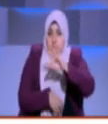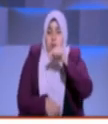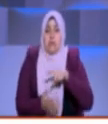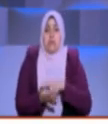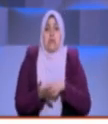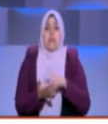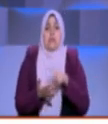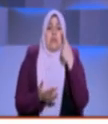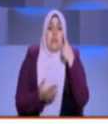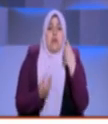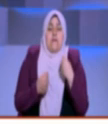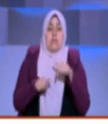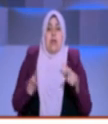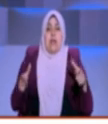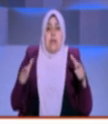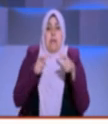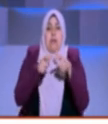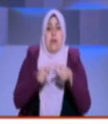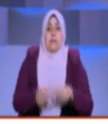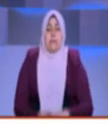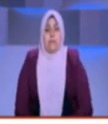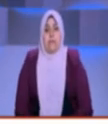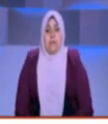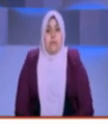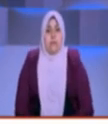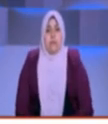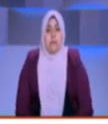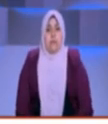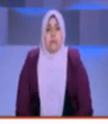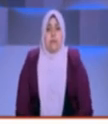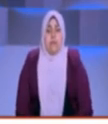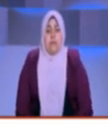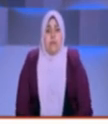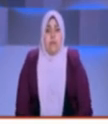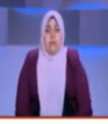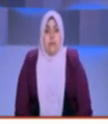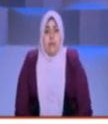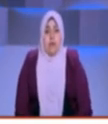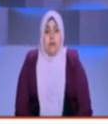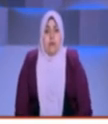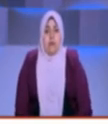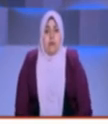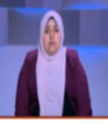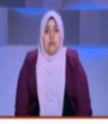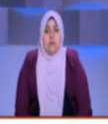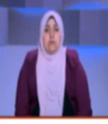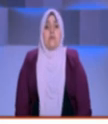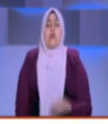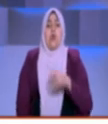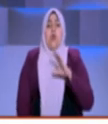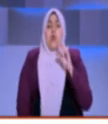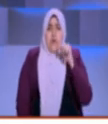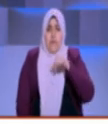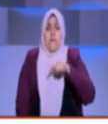إذا بعد موافقة مجلس النواب، ولكن المعارضة بأكملها أعلنت أنها